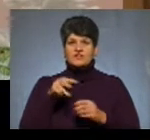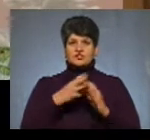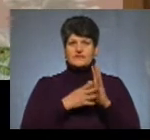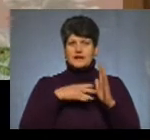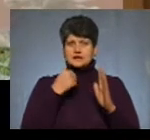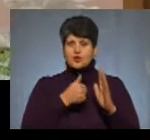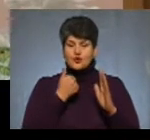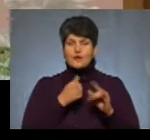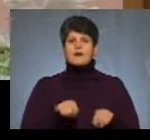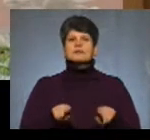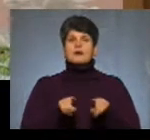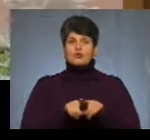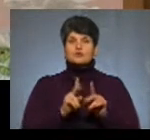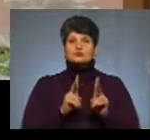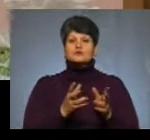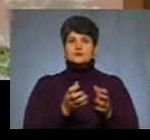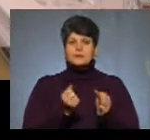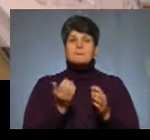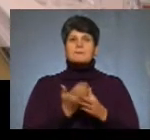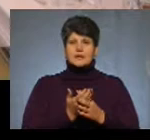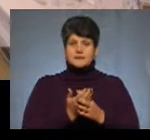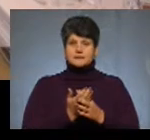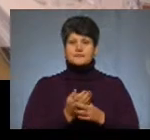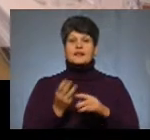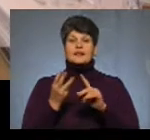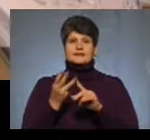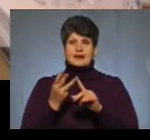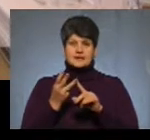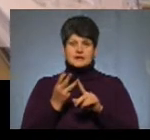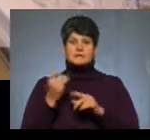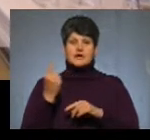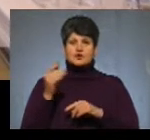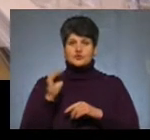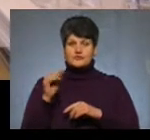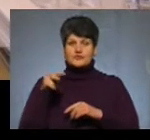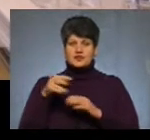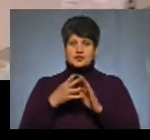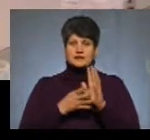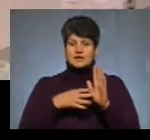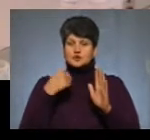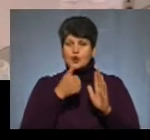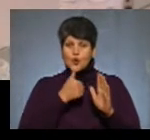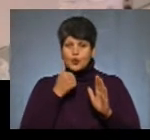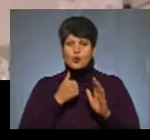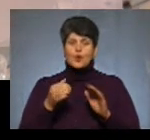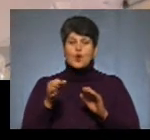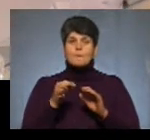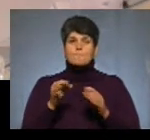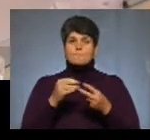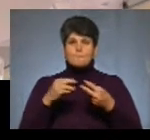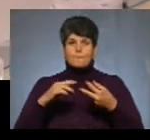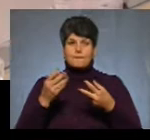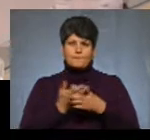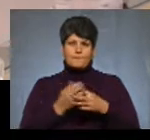2019 року, а також для одержувачів пільг. Третій етап – з 1 жовтня 2019 року монетизація має